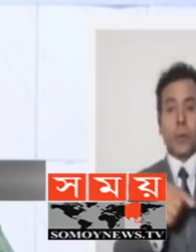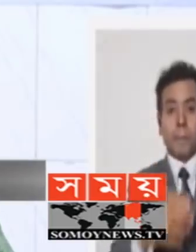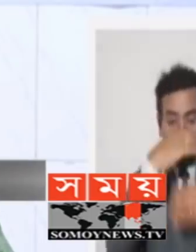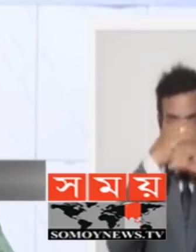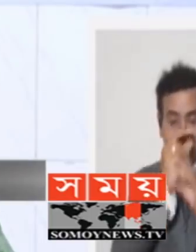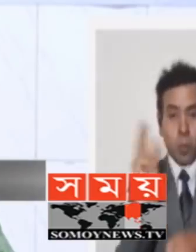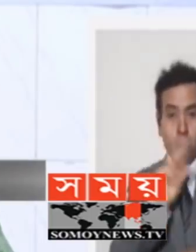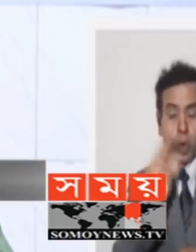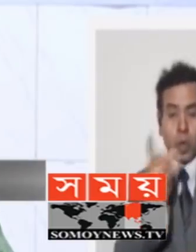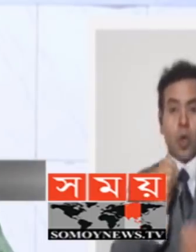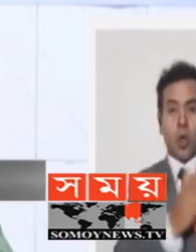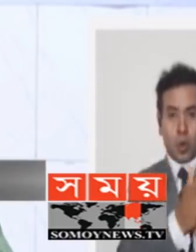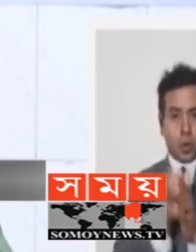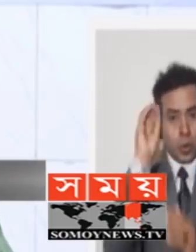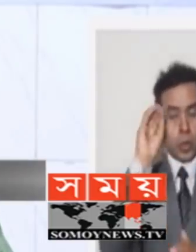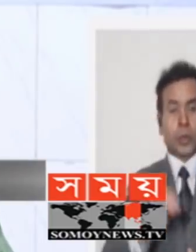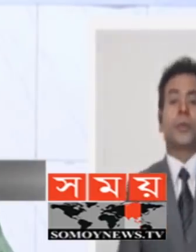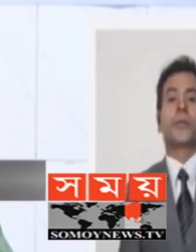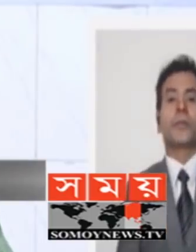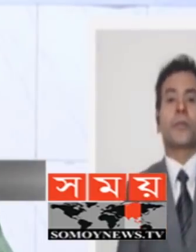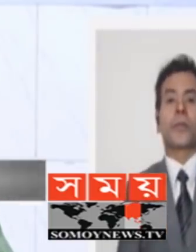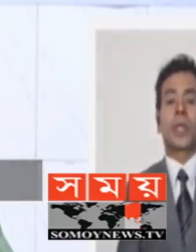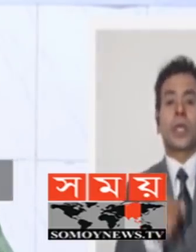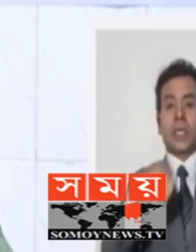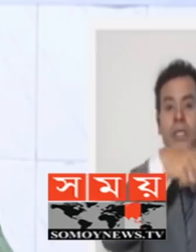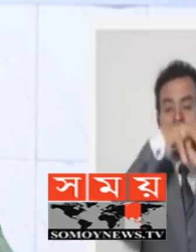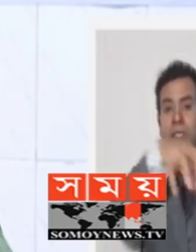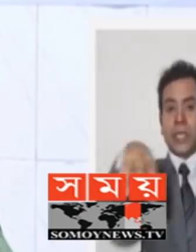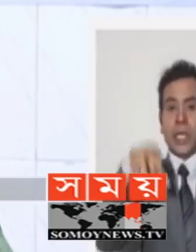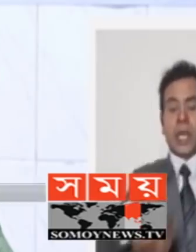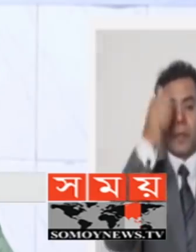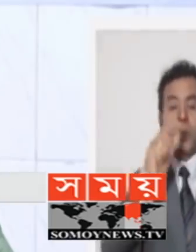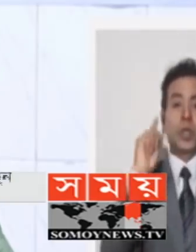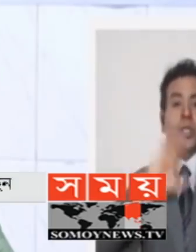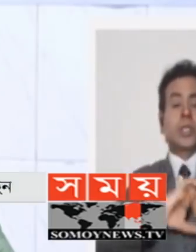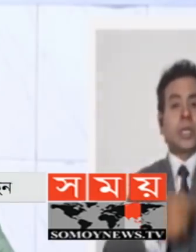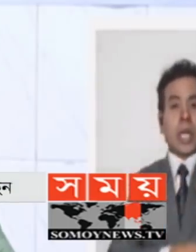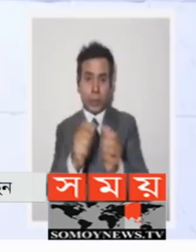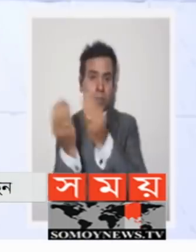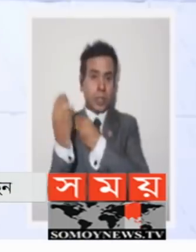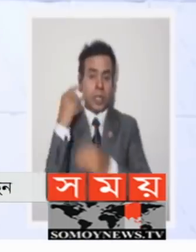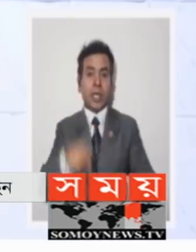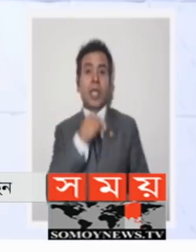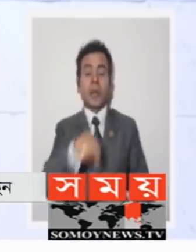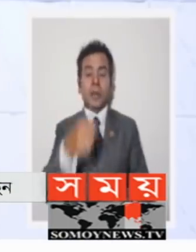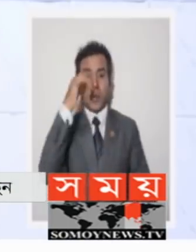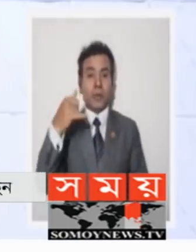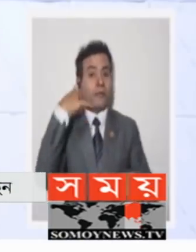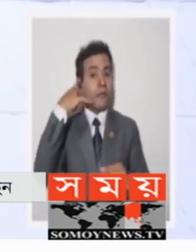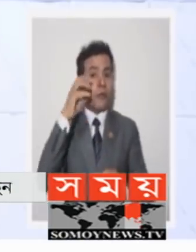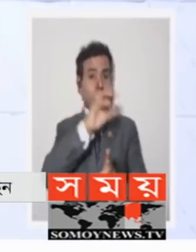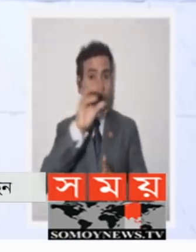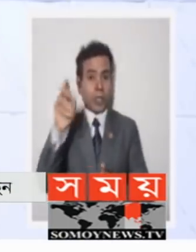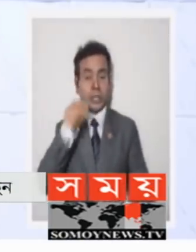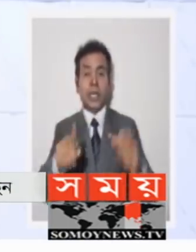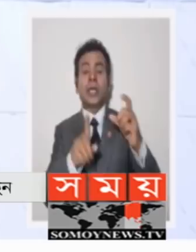থাকে, কোভিড পরীক্ষার পাশাপাশি সন্দেহজনক রোগীকে ডেঙ্গু পরীক্ষা করানোর জন্য অনুরোধ করা হয়েছে। প্রত্যেকটি জেলা উপজেলার